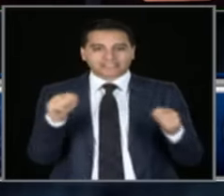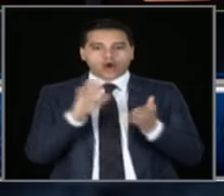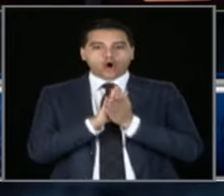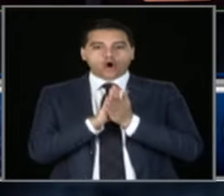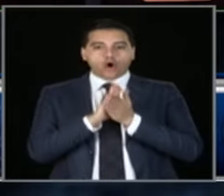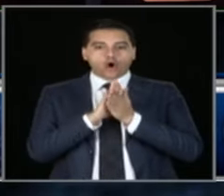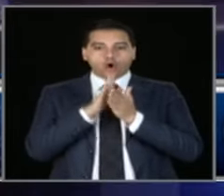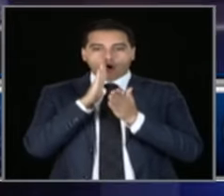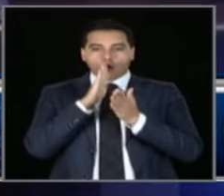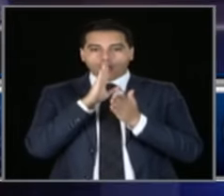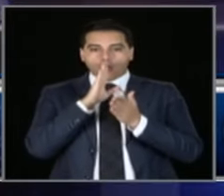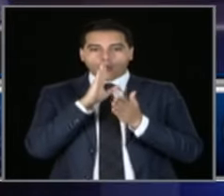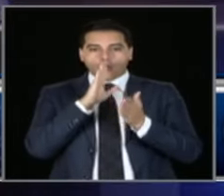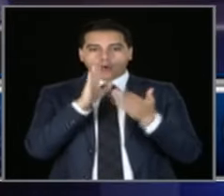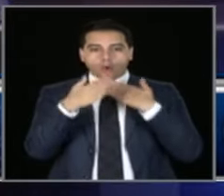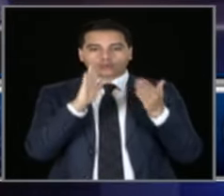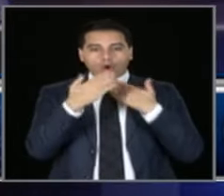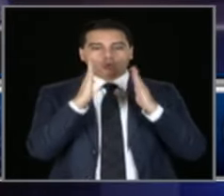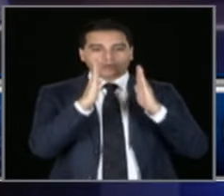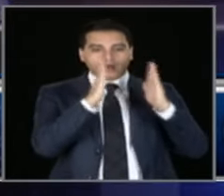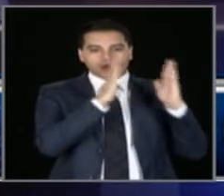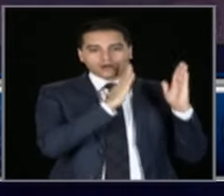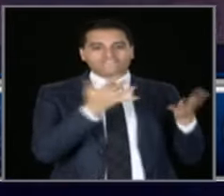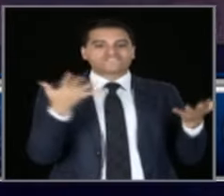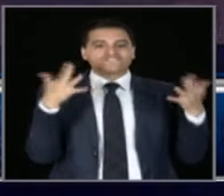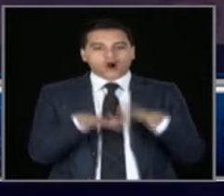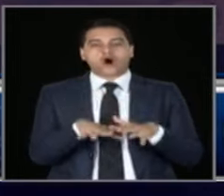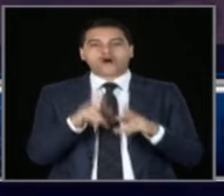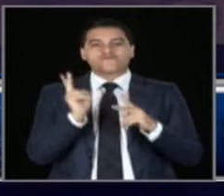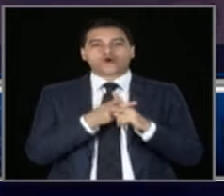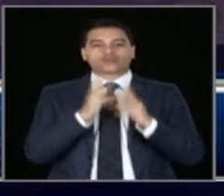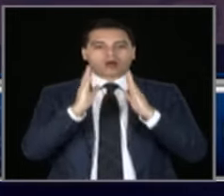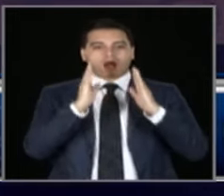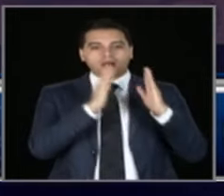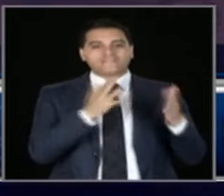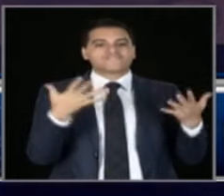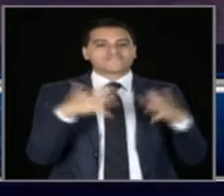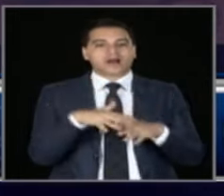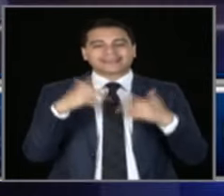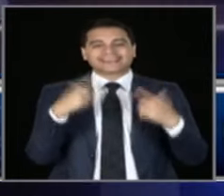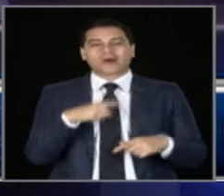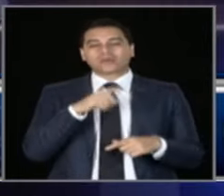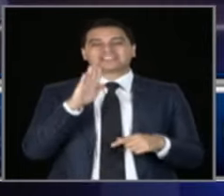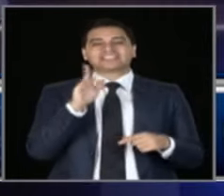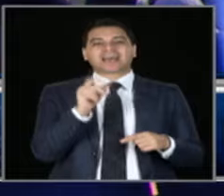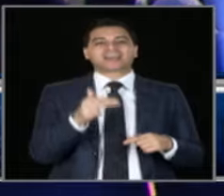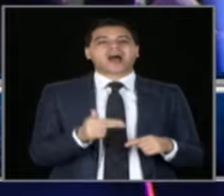الغرف؟ مروة، سنغافورة. حازم مش موافق، وسنغافورة إجابة